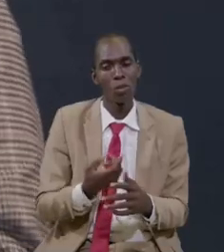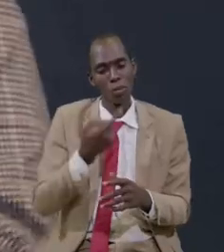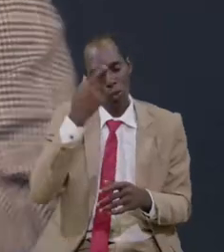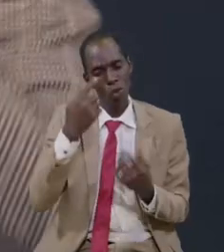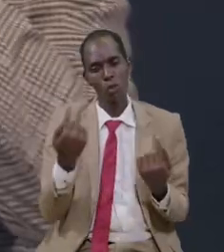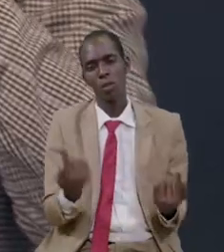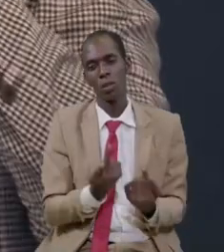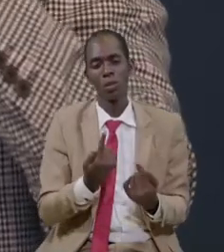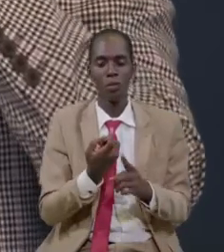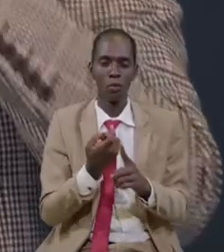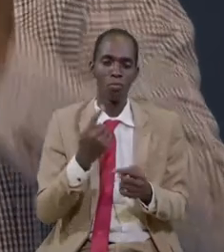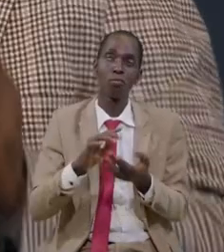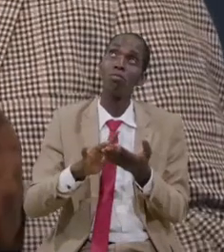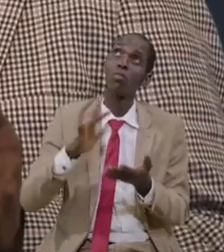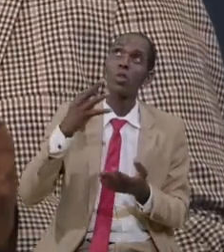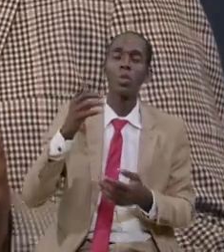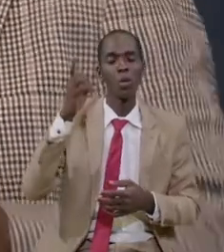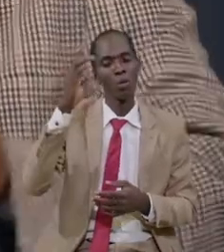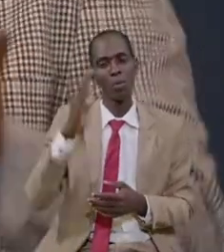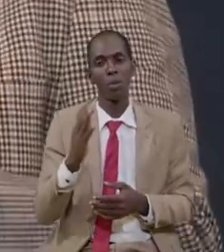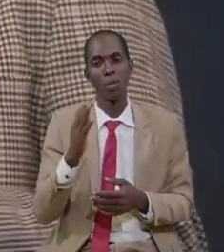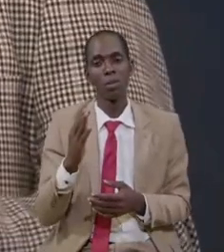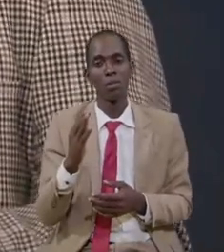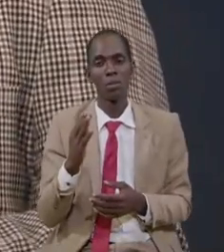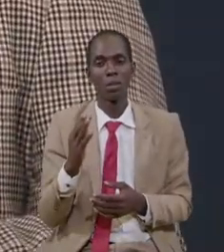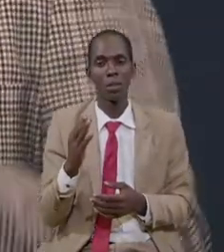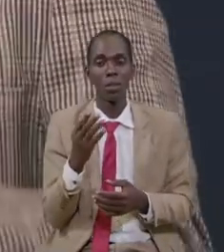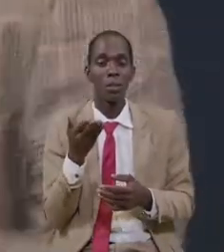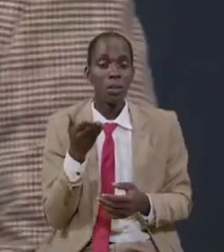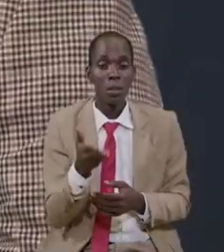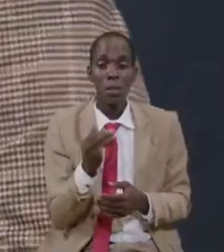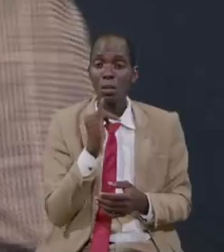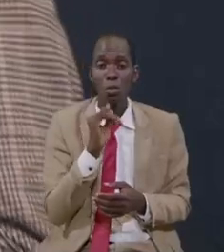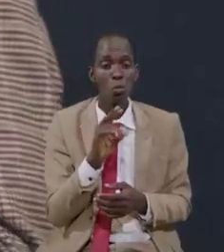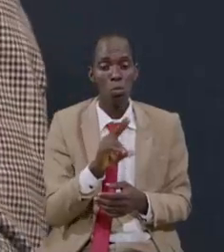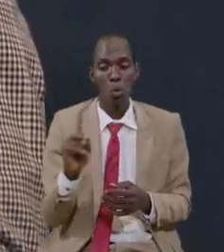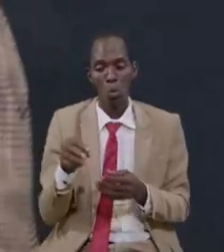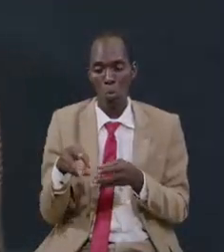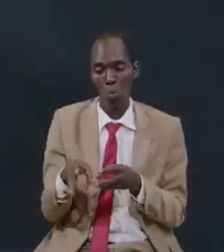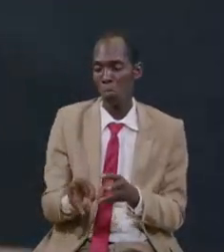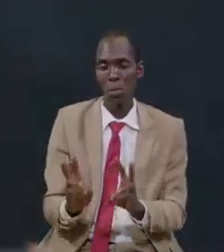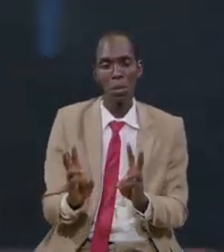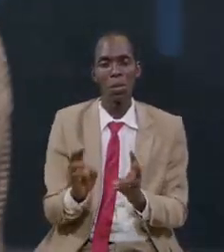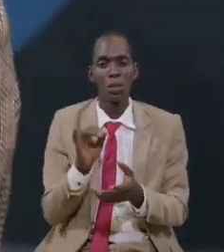Et parce que nous sommes privés de la gloire de Dieu, ce n'est pas possible